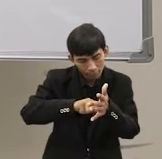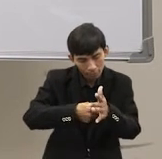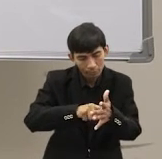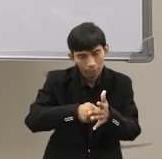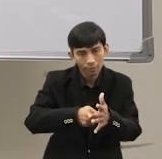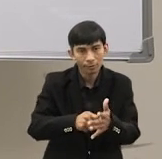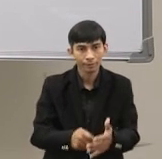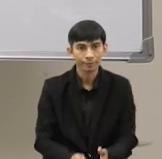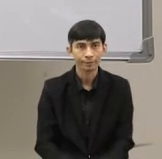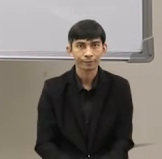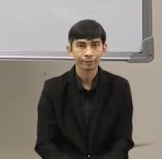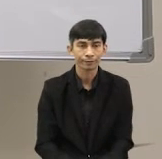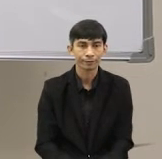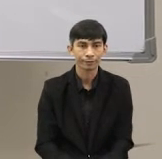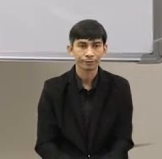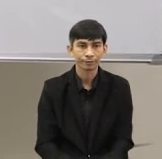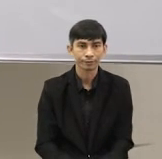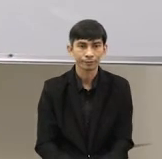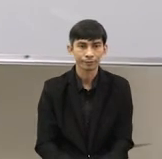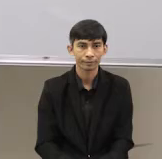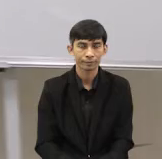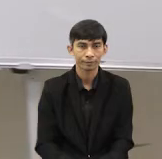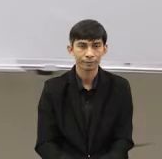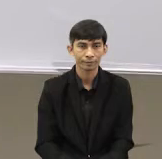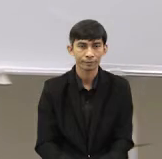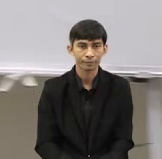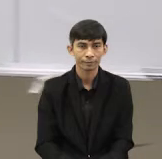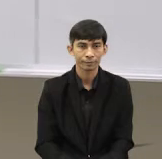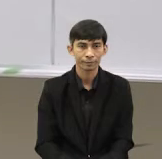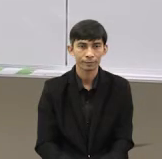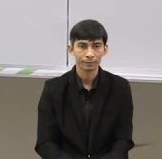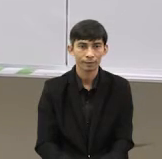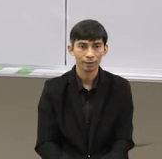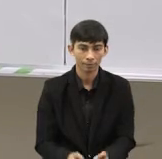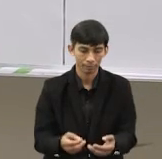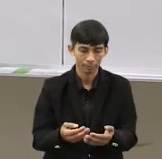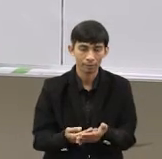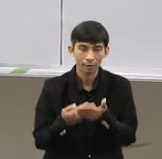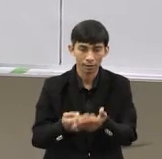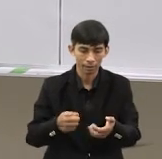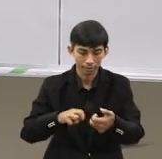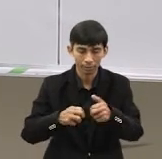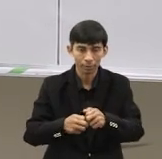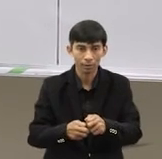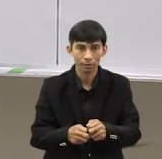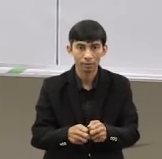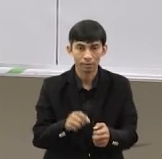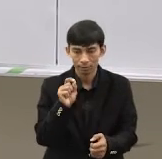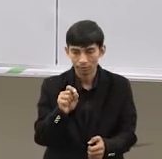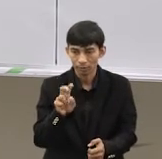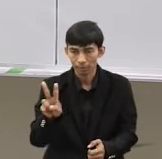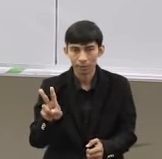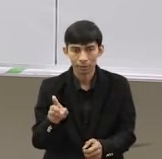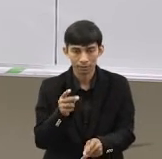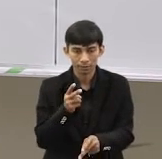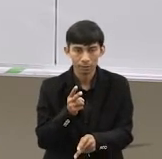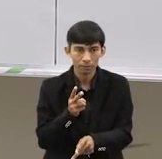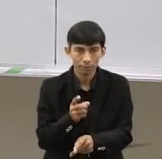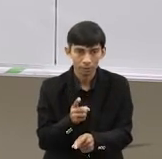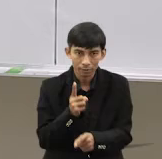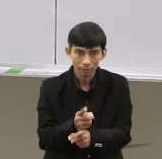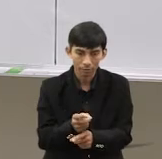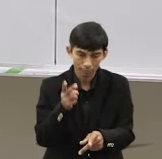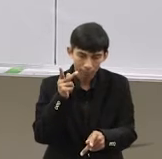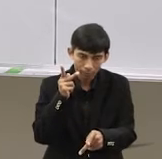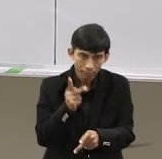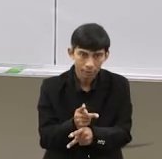chấn sầm ráp ca bằng ca chấm náo chấm nói pi để dương trâu tại project hai nâng trâu tại miền đại